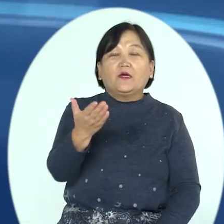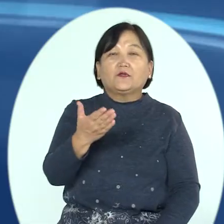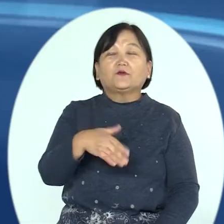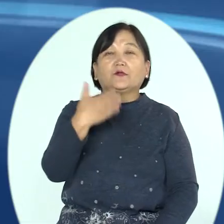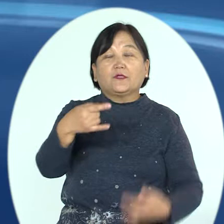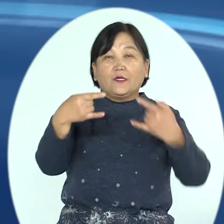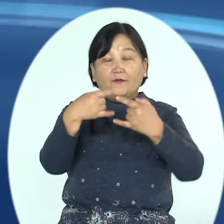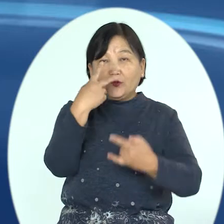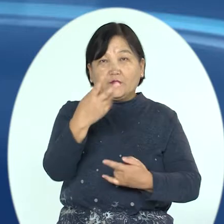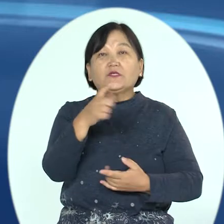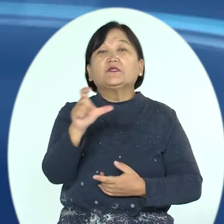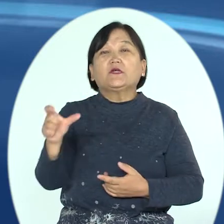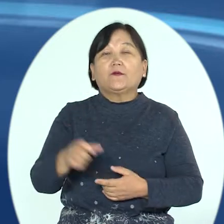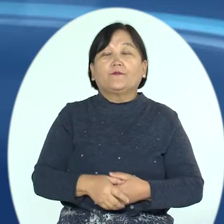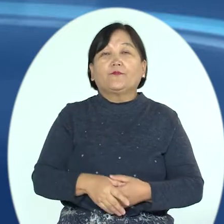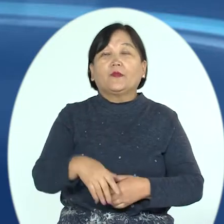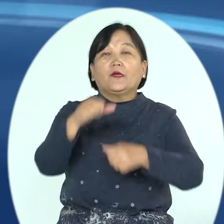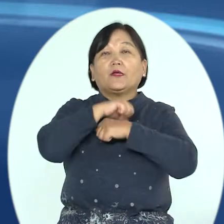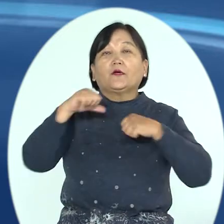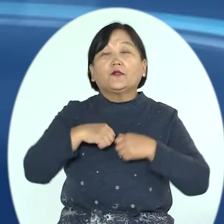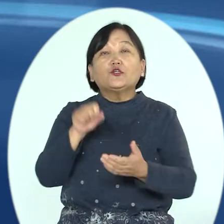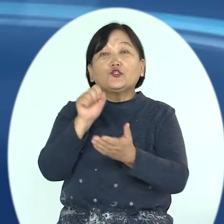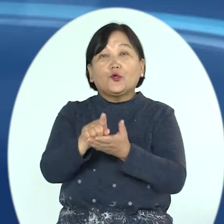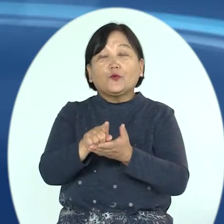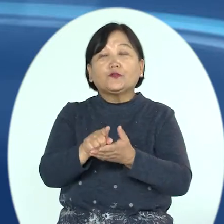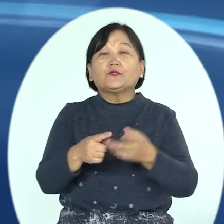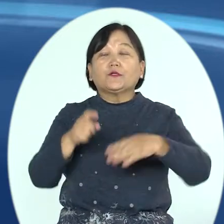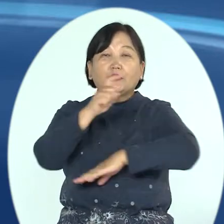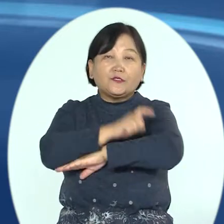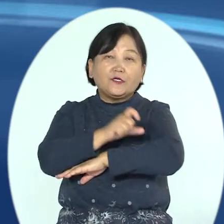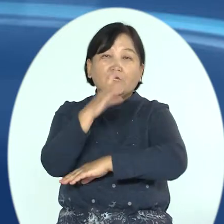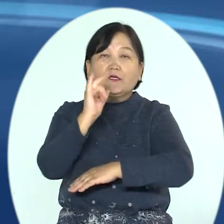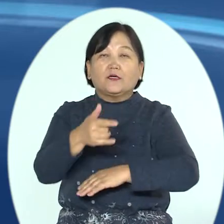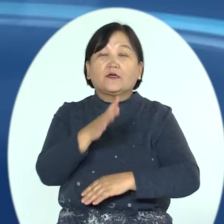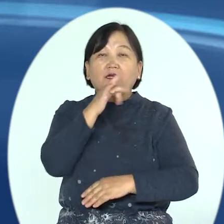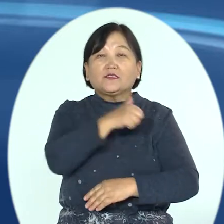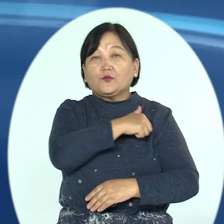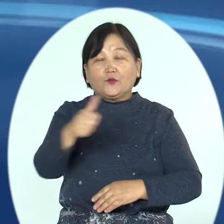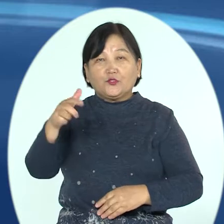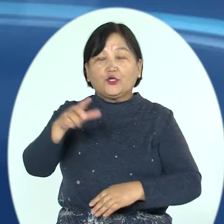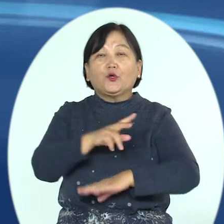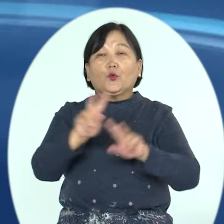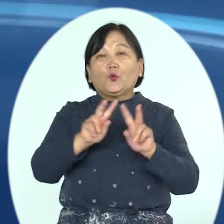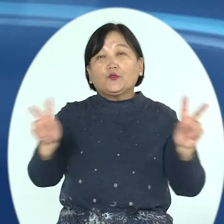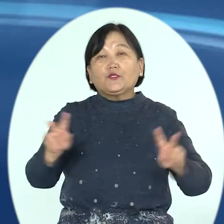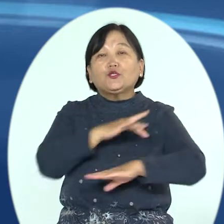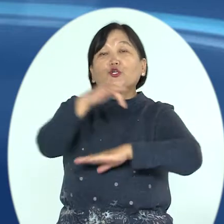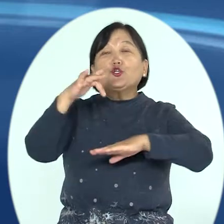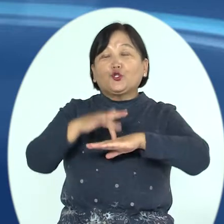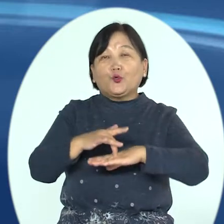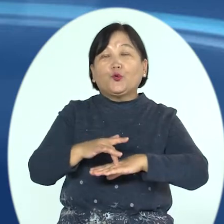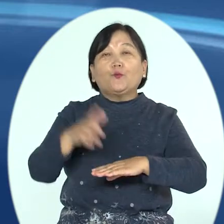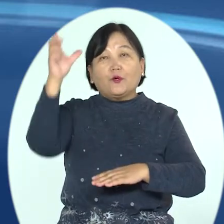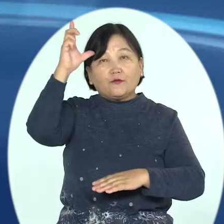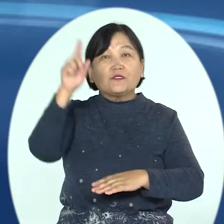Сайн байцгаана уу эрхэм хүндэт үзэгчдээ. Иргэдэд зориулсан телехичээлийг насан туршийн боловсролын үндэсний төв, боловсролын